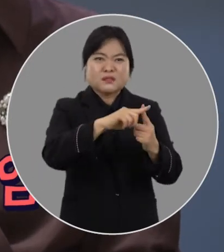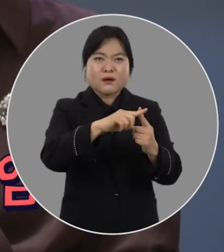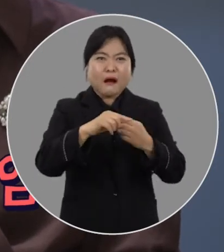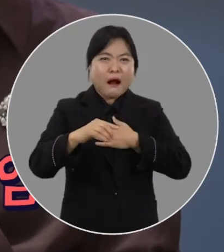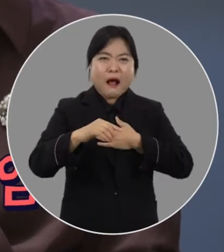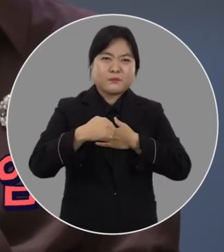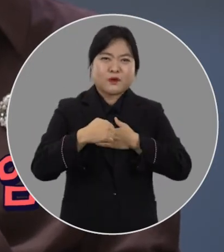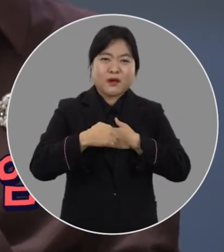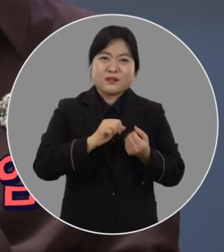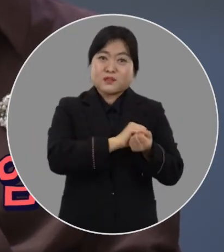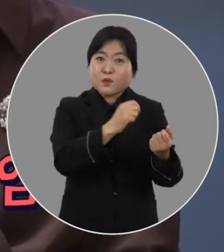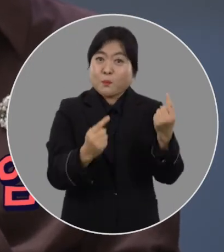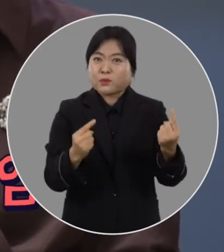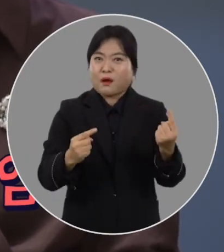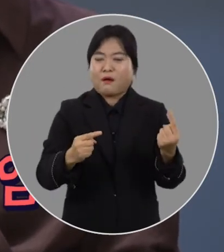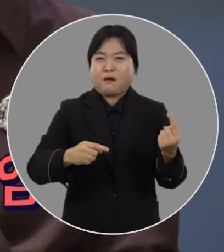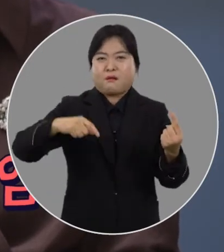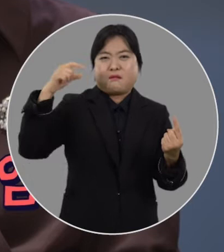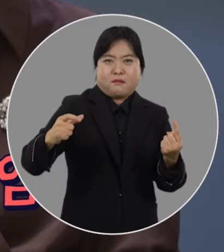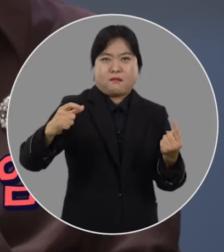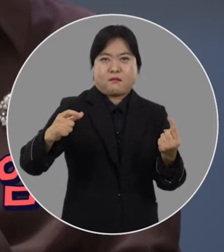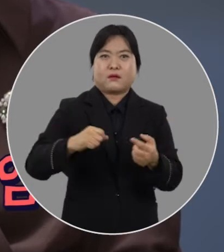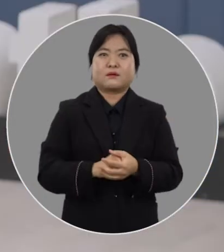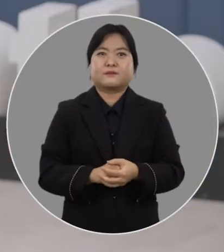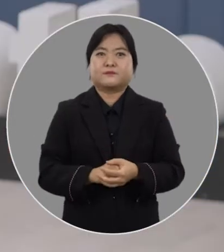감정의 전염보다 훨씬 강한 것으로 나타났습니다.